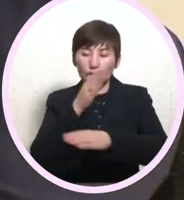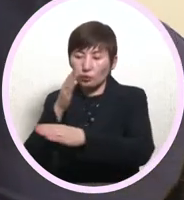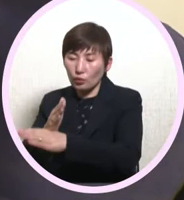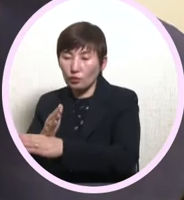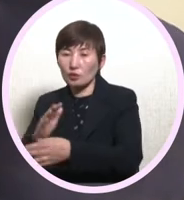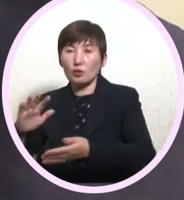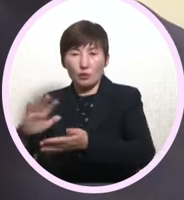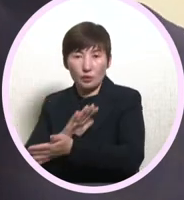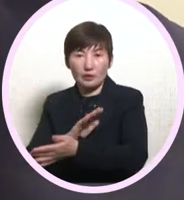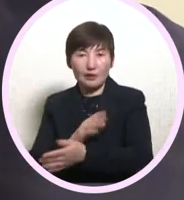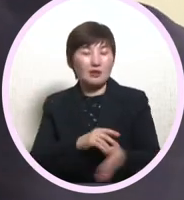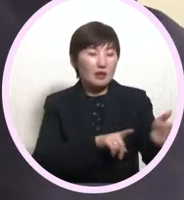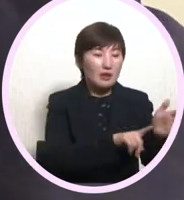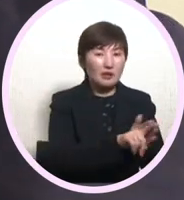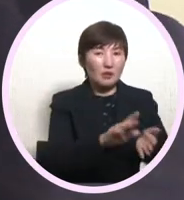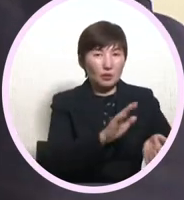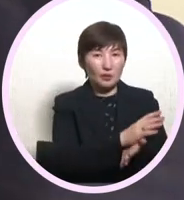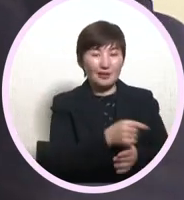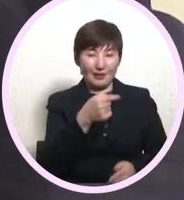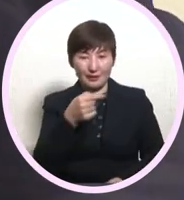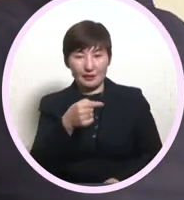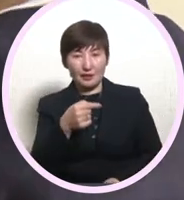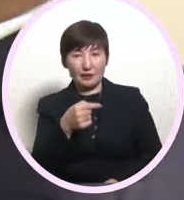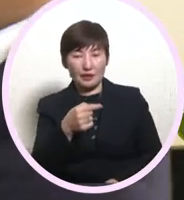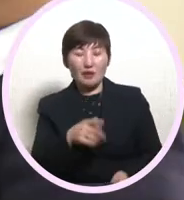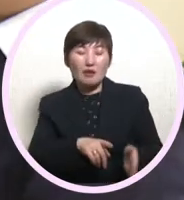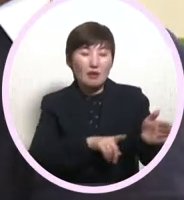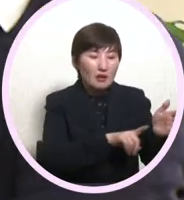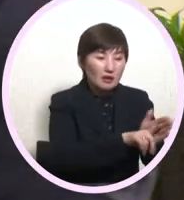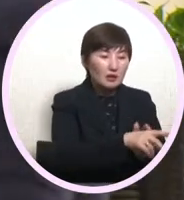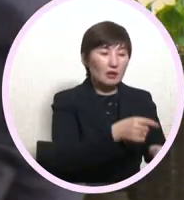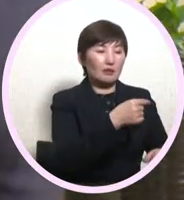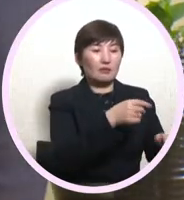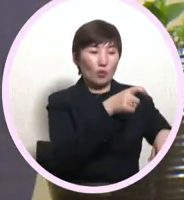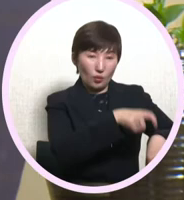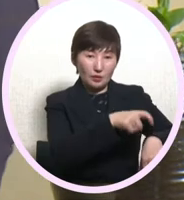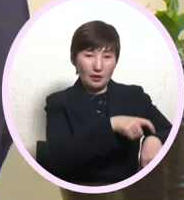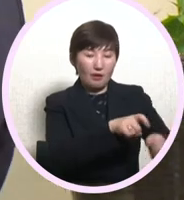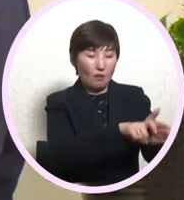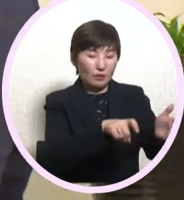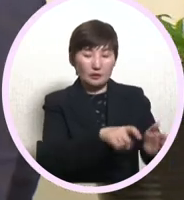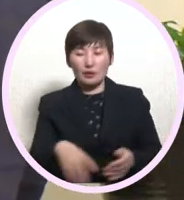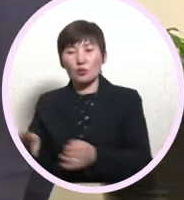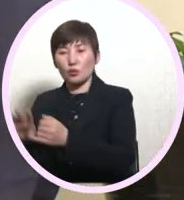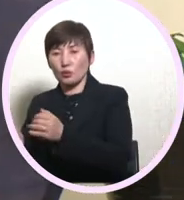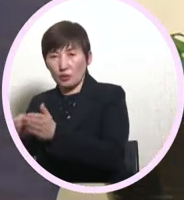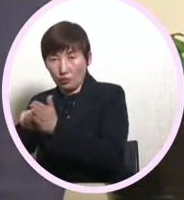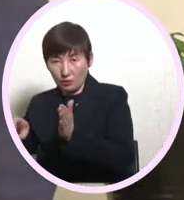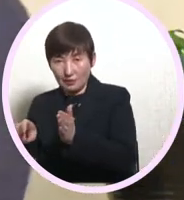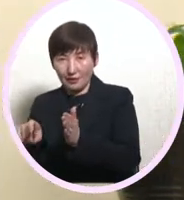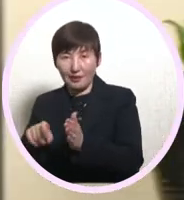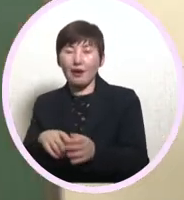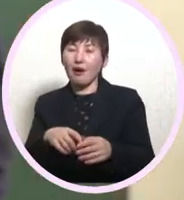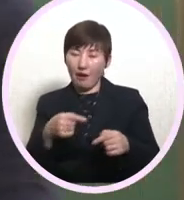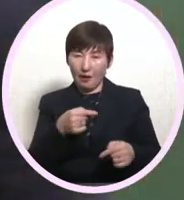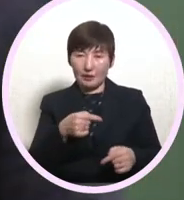хасаад хоёрдугаар хугацаанаас эхний хугацааг хасч өгнө гэсэн үг. За тэгвэл одоо оруулъя. За тэгвэл маа тэний